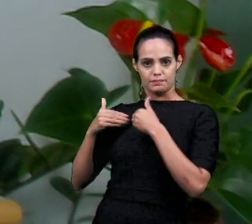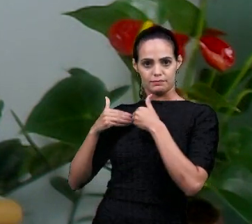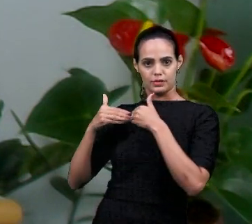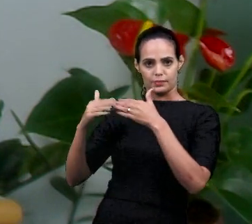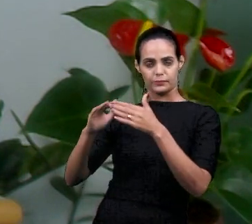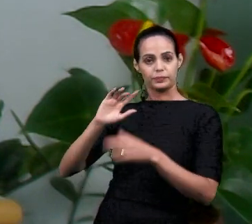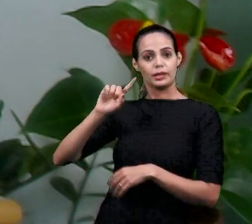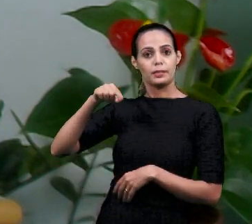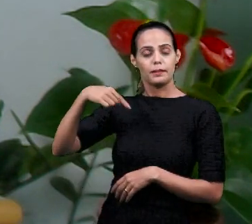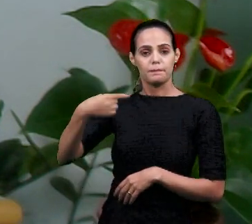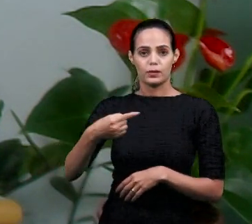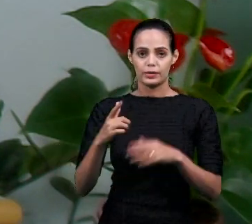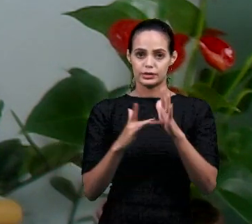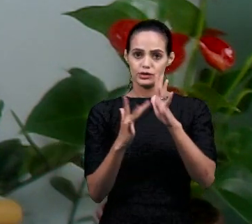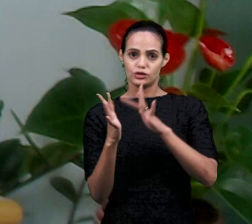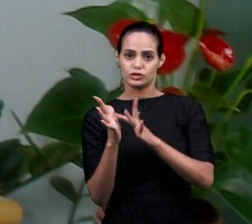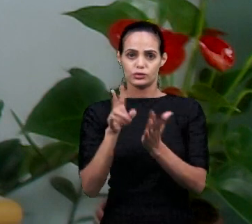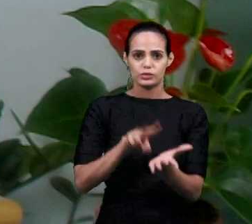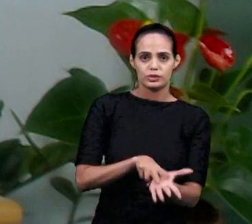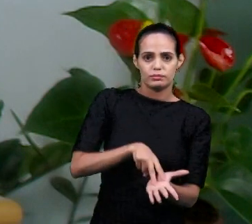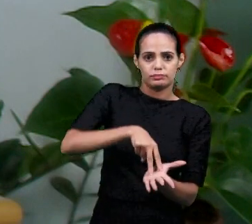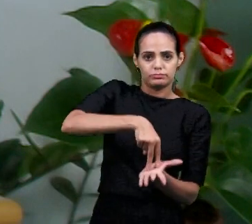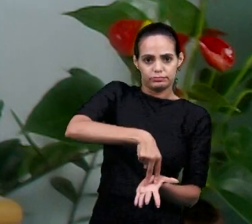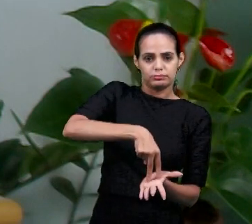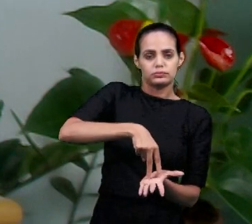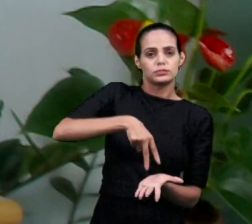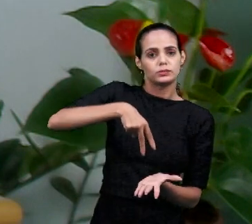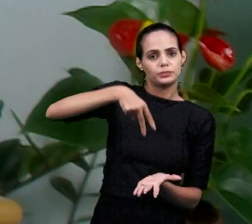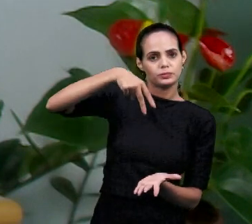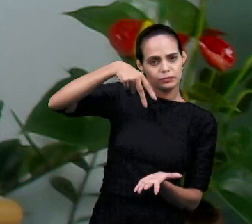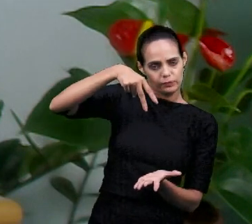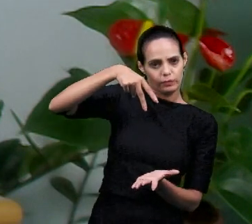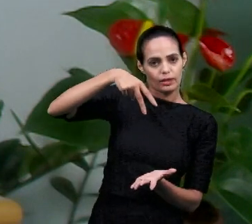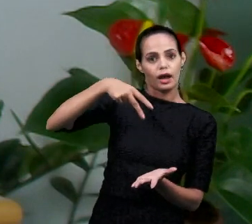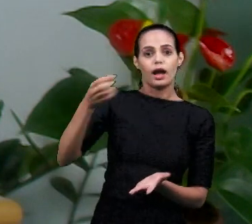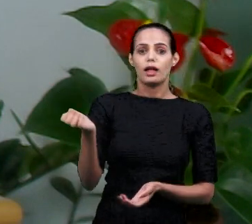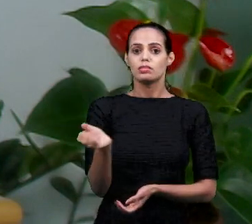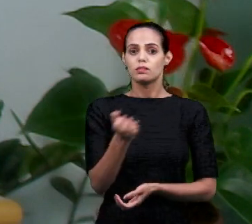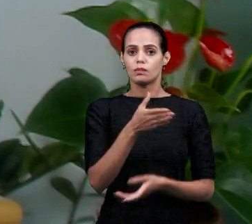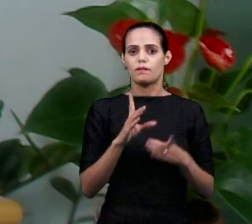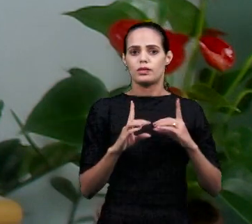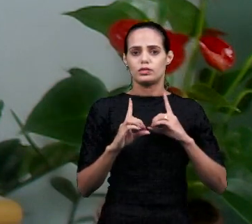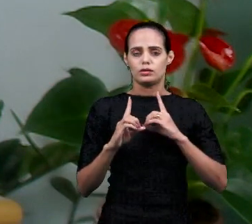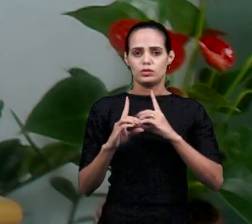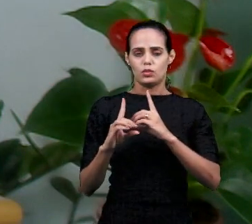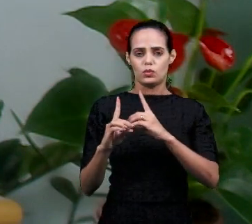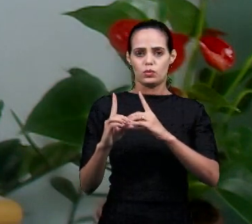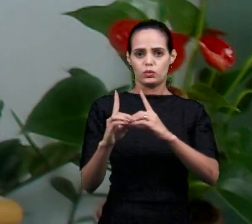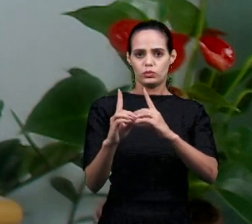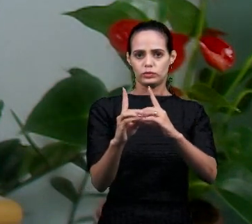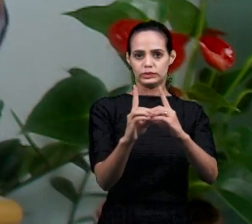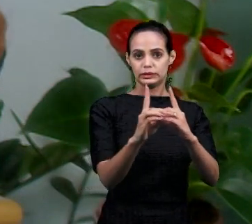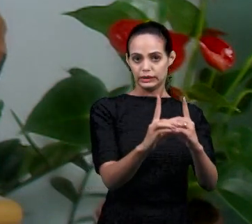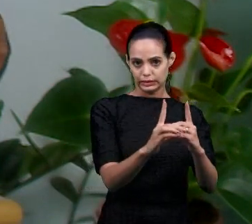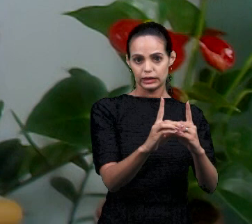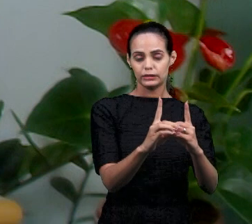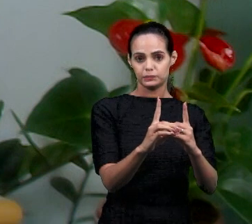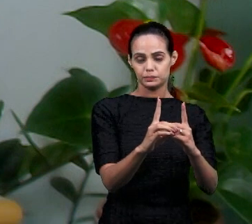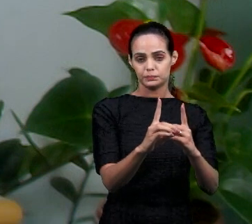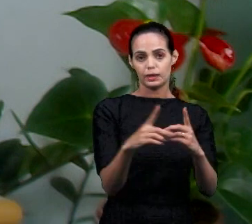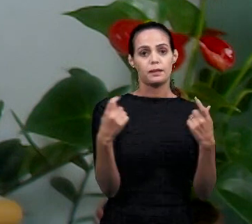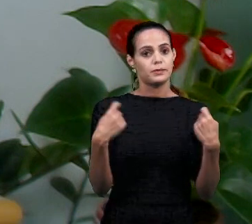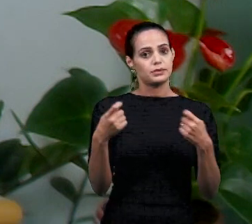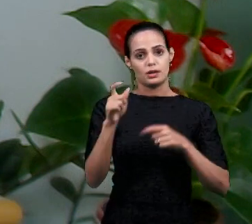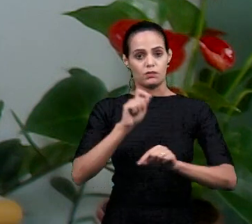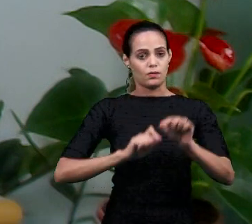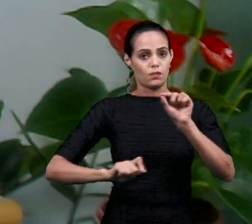Jésus. Et là, il y a donc le début de la doctrine, la nouvelle doctrine qui devrait être établie pour